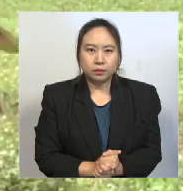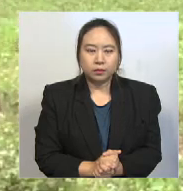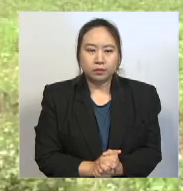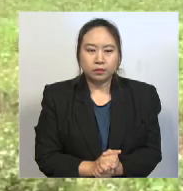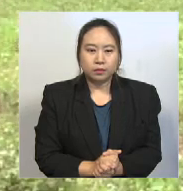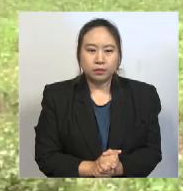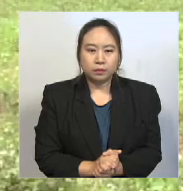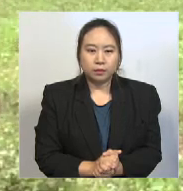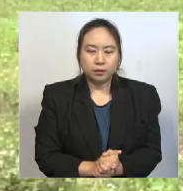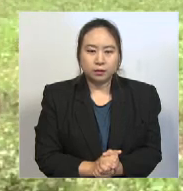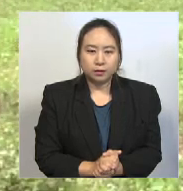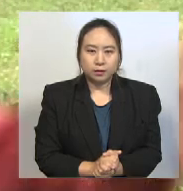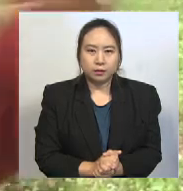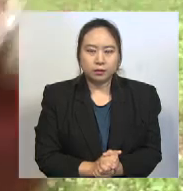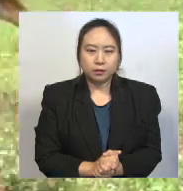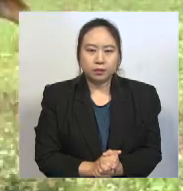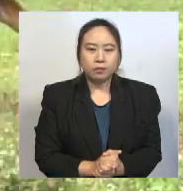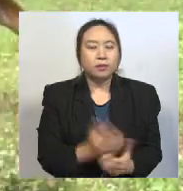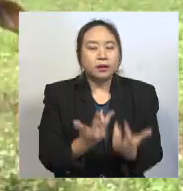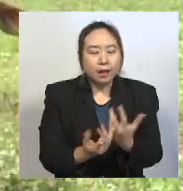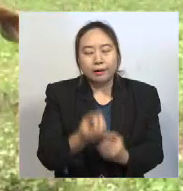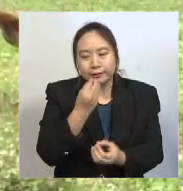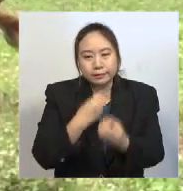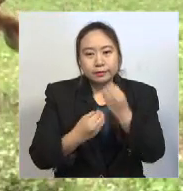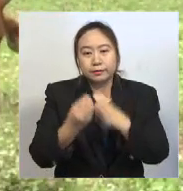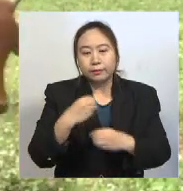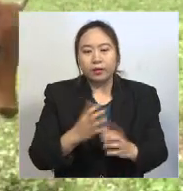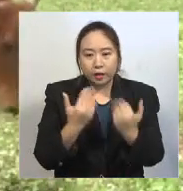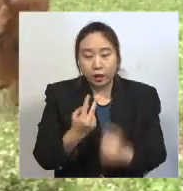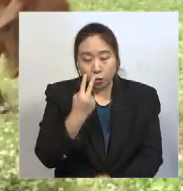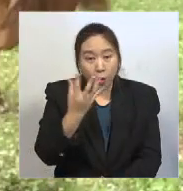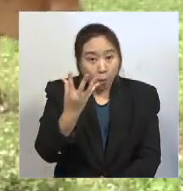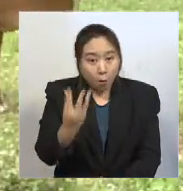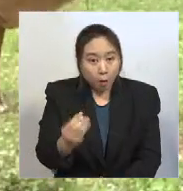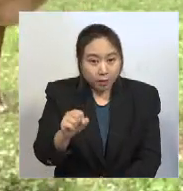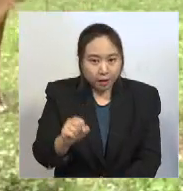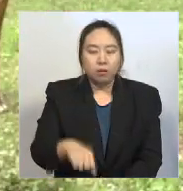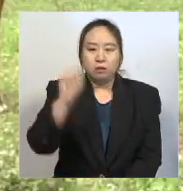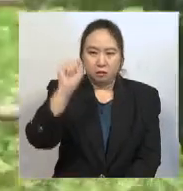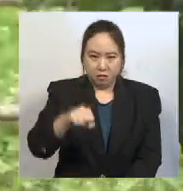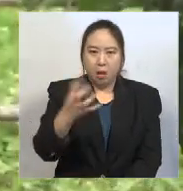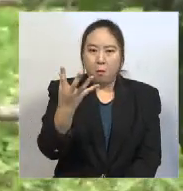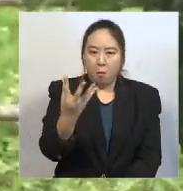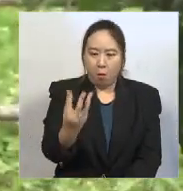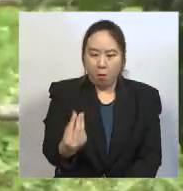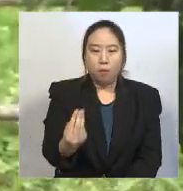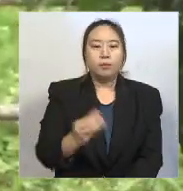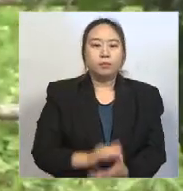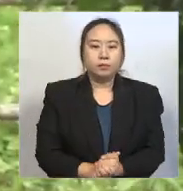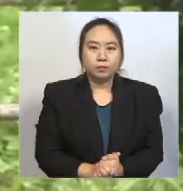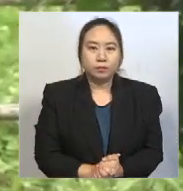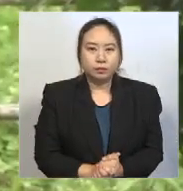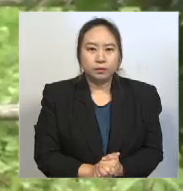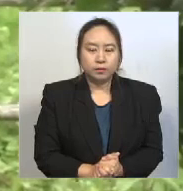บนี้ เกี่ยวหญ้าโอ้นี่แหละขอเดียว ง ั วมันพร้อมลงอยู่บ่หรือว่า โอ้ยพร้อมแล้วบางทีมัน